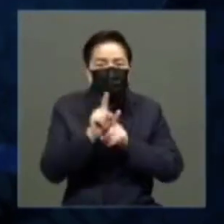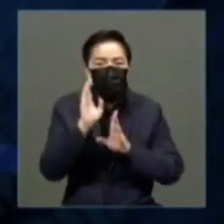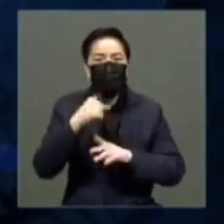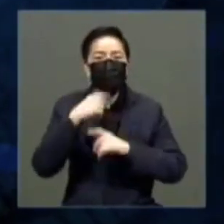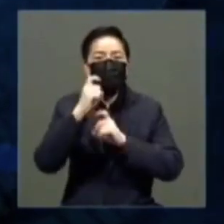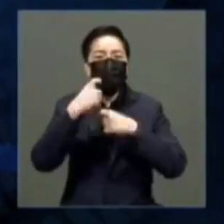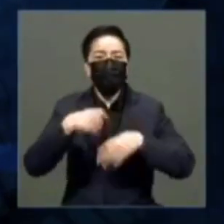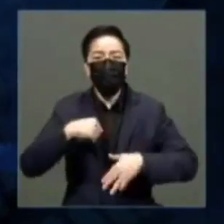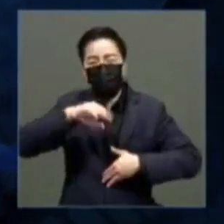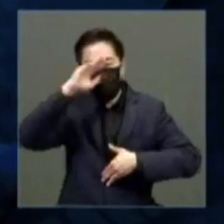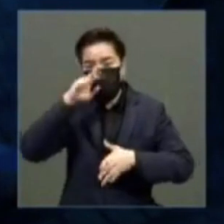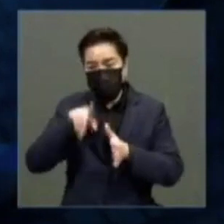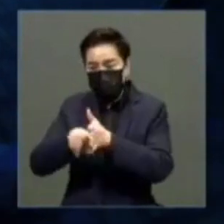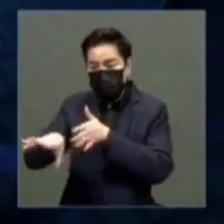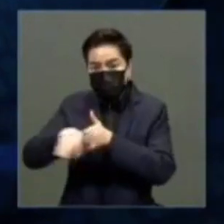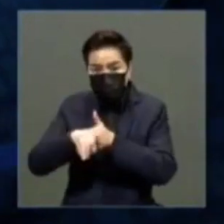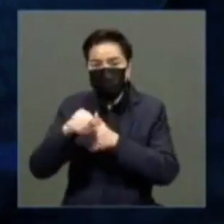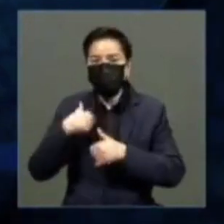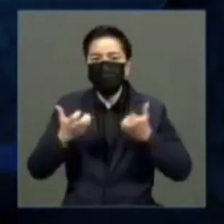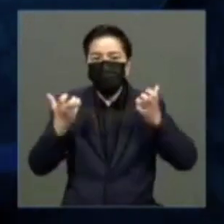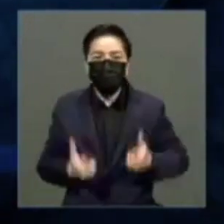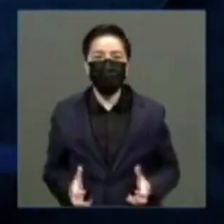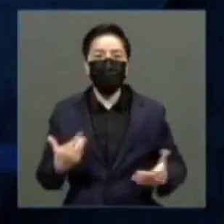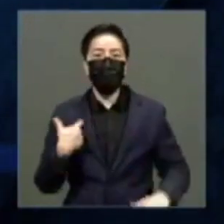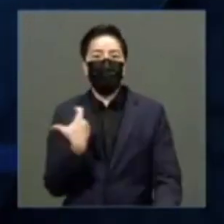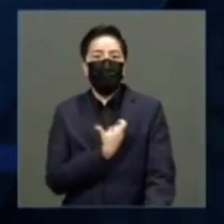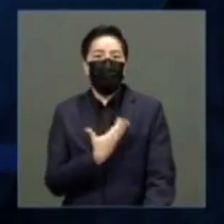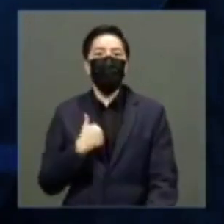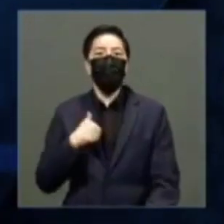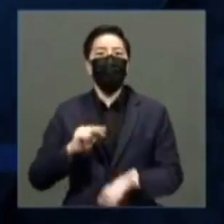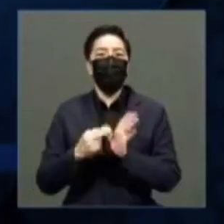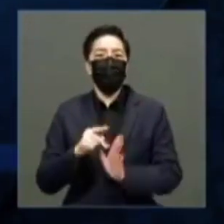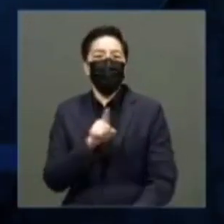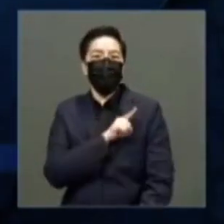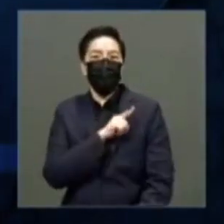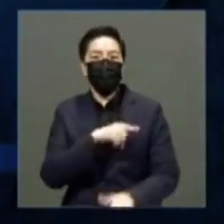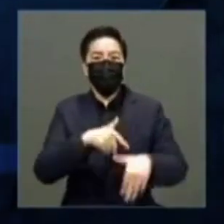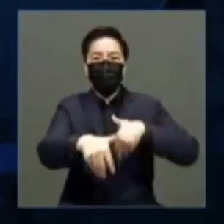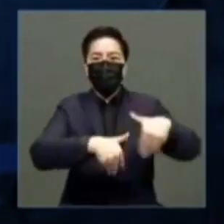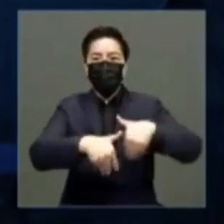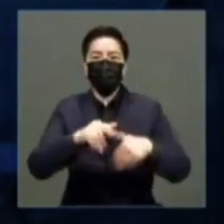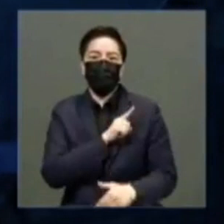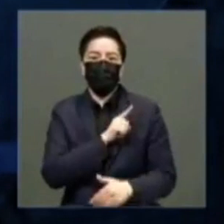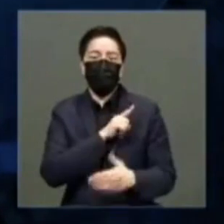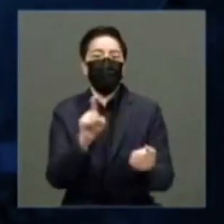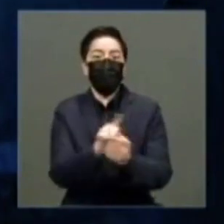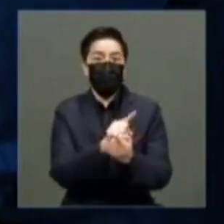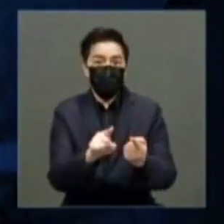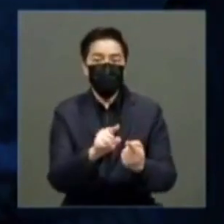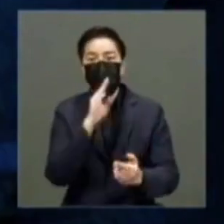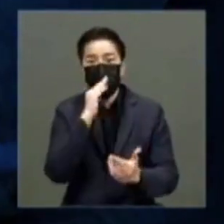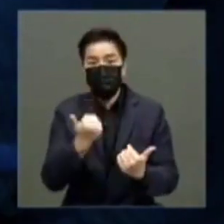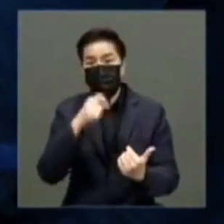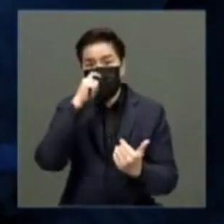เสี่ยงในเรื่องของการป่วยหนักหรือเสียชีวิตแล้วถือได้ว่าเป็นการรับผิดชอบต่อชุมชนและสังคมประเทศชาติด้วยนะคะการที่เรา